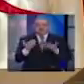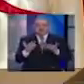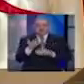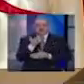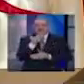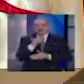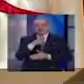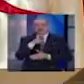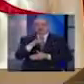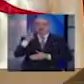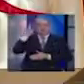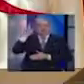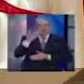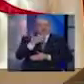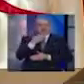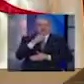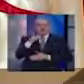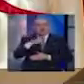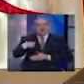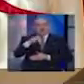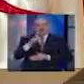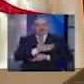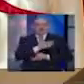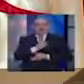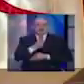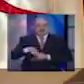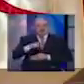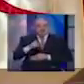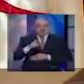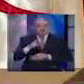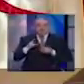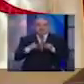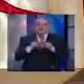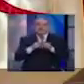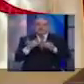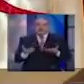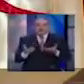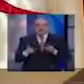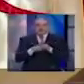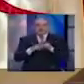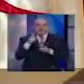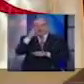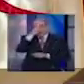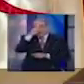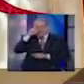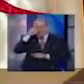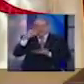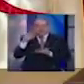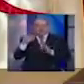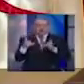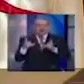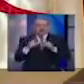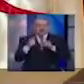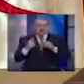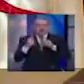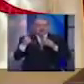دوله عسكريه راهم اقليه اكسيتيرا مي سي اون ريفليشي سي اون برون لي زارغيومون دو تبون كي لي برونونس سي لي زارغيومون